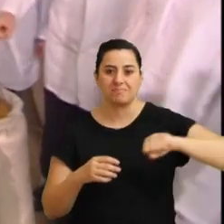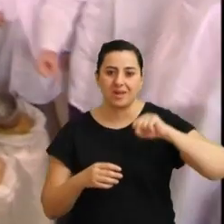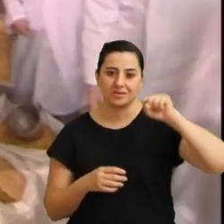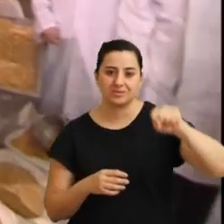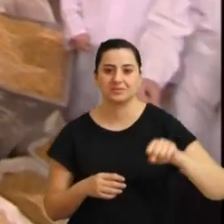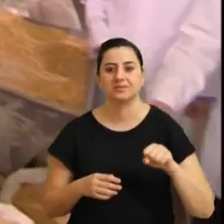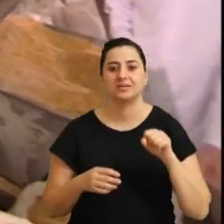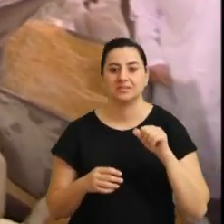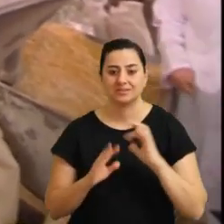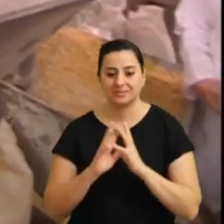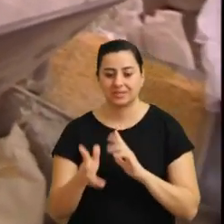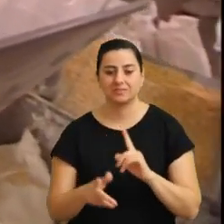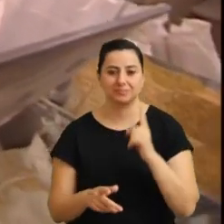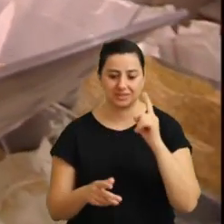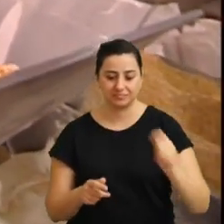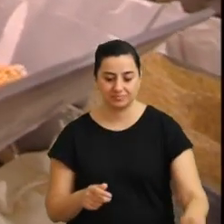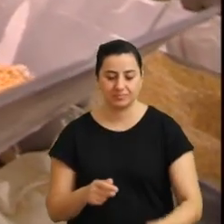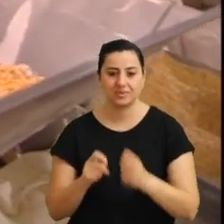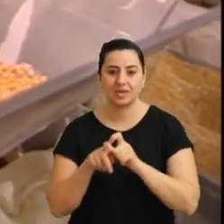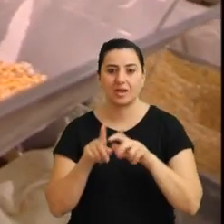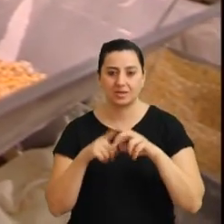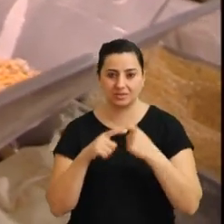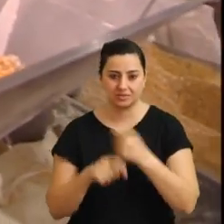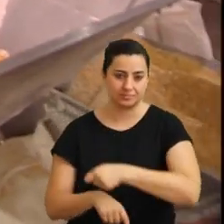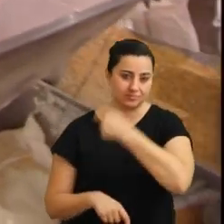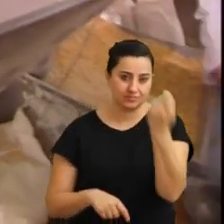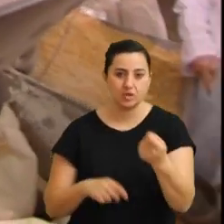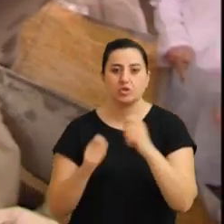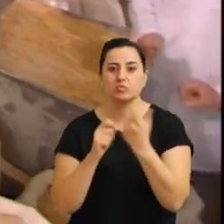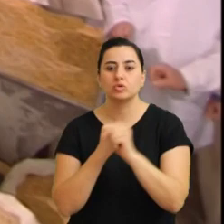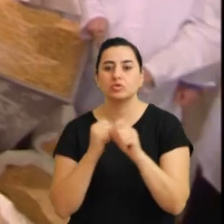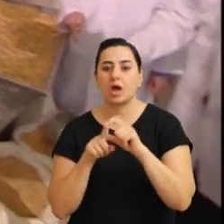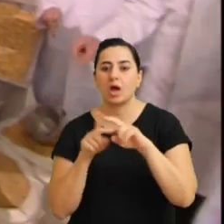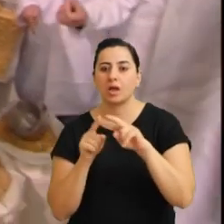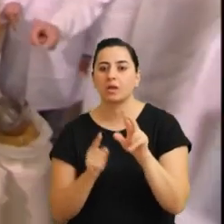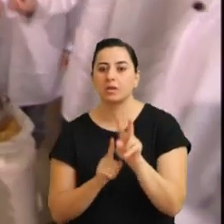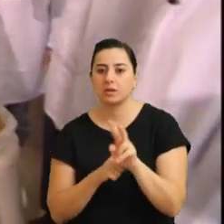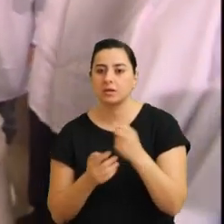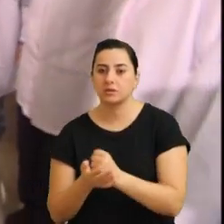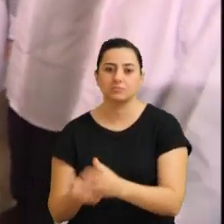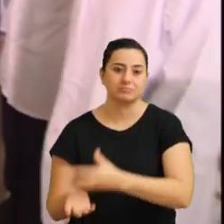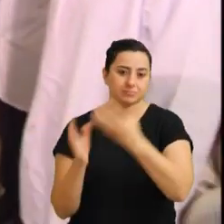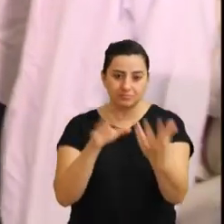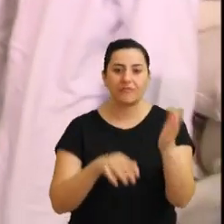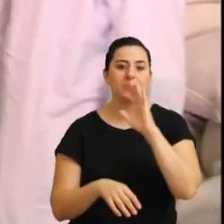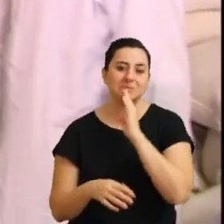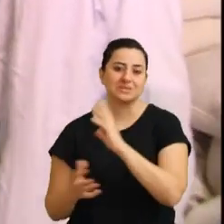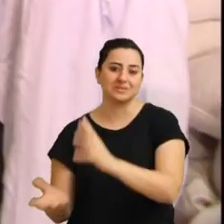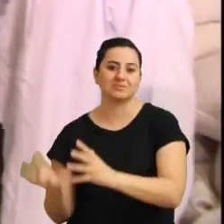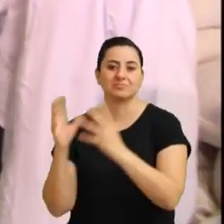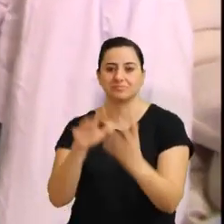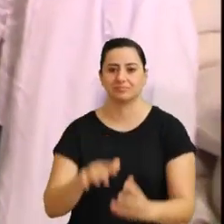Şimdi değirmene sırayla bir tas darı, bir tas buğday, bir tas mısır koyarak değirmenimizi